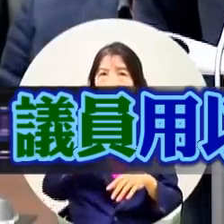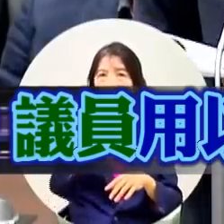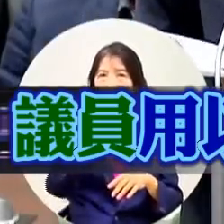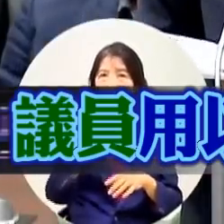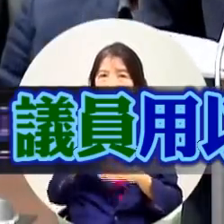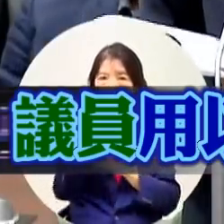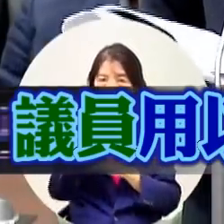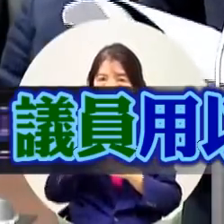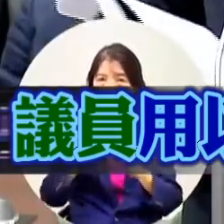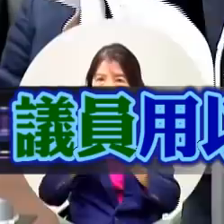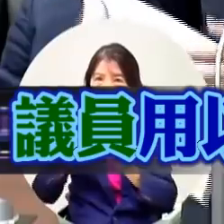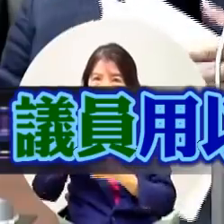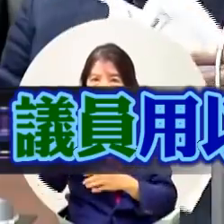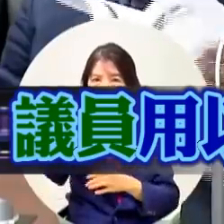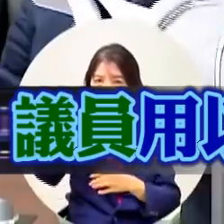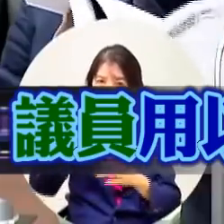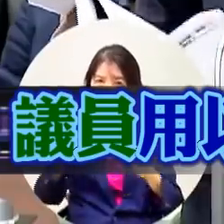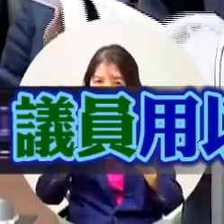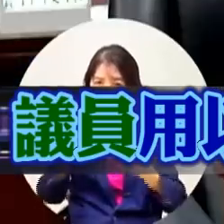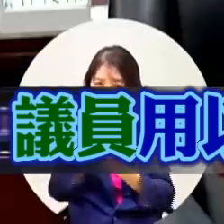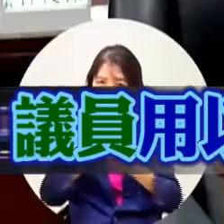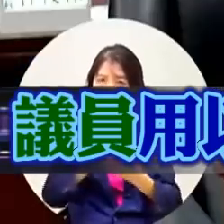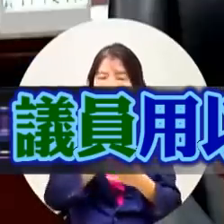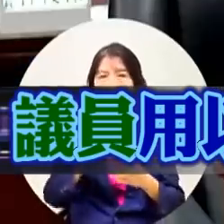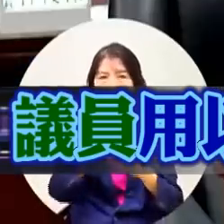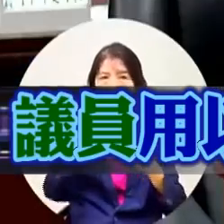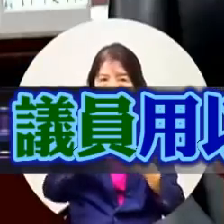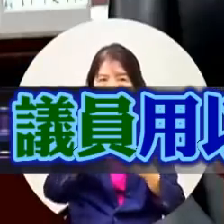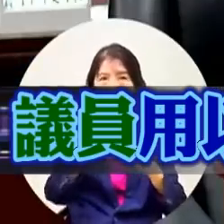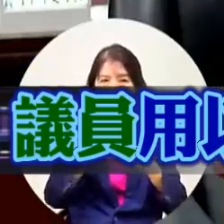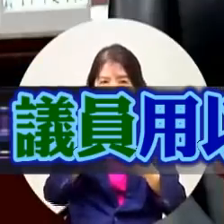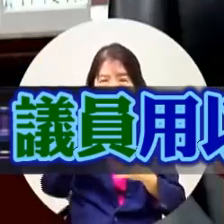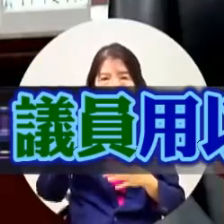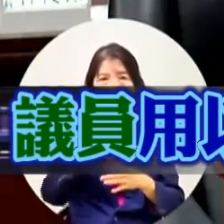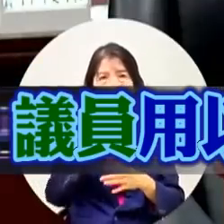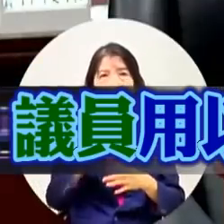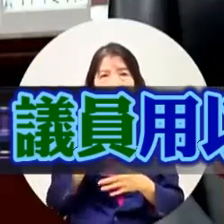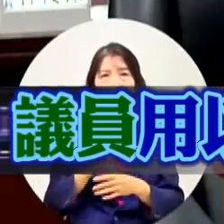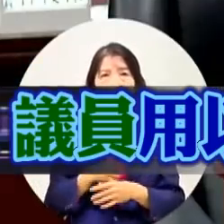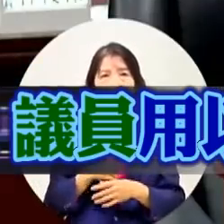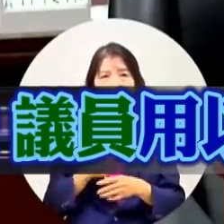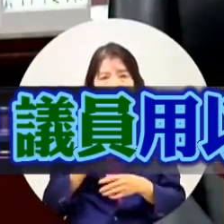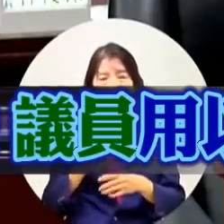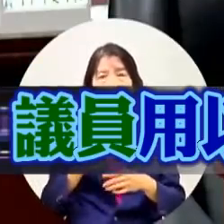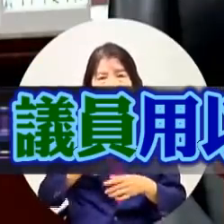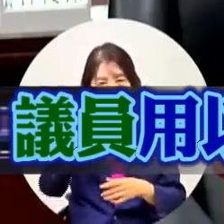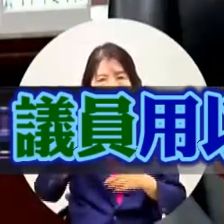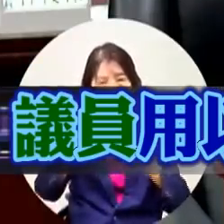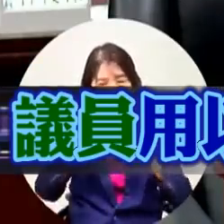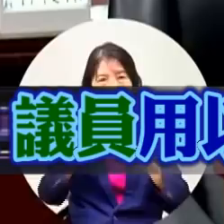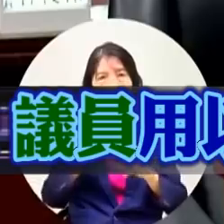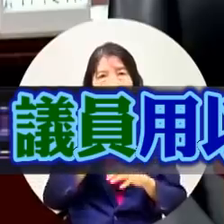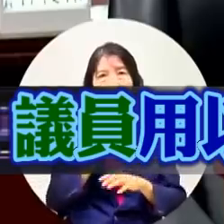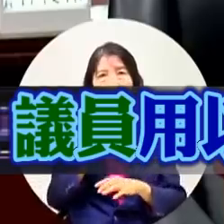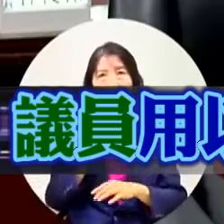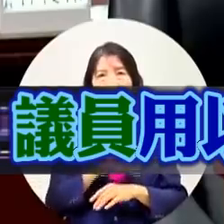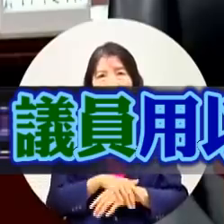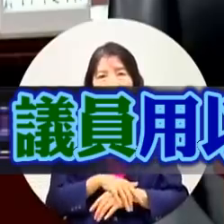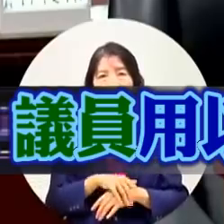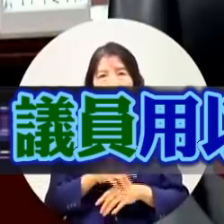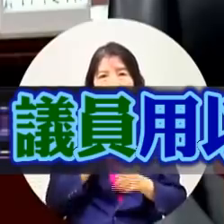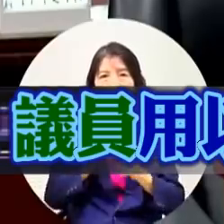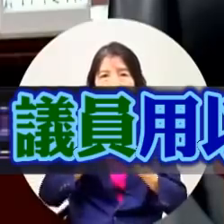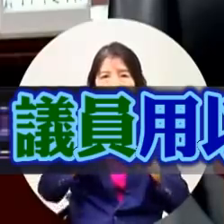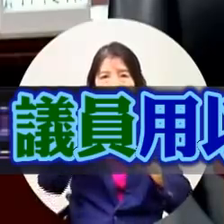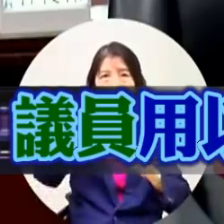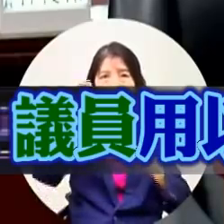积极跟社会各界进行沟通，也跟议员进行沟通，议员的需求都会有很快速的回应。好，那请教一下市